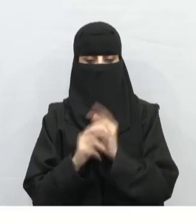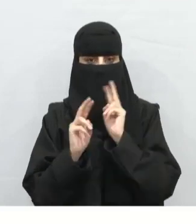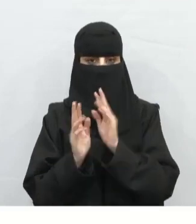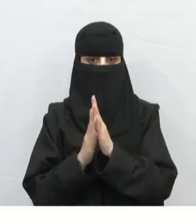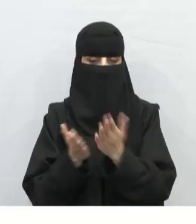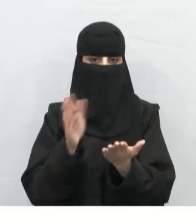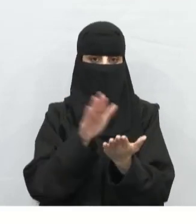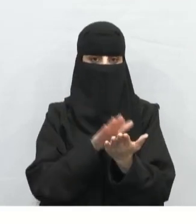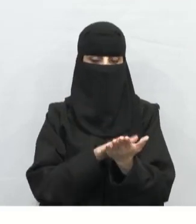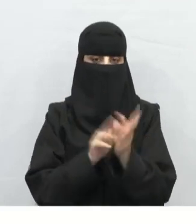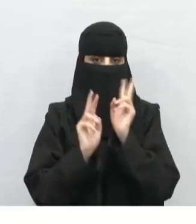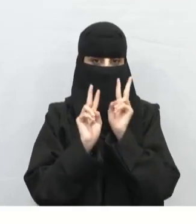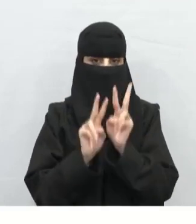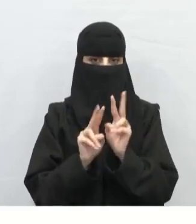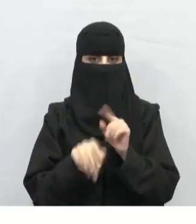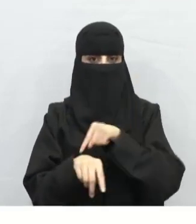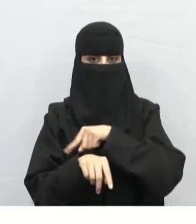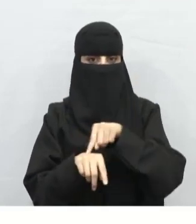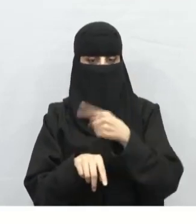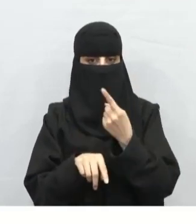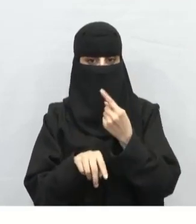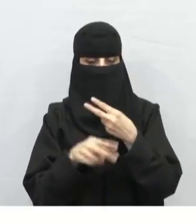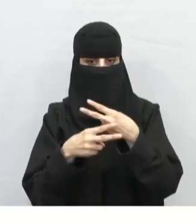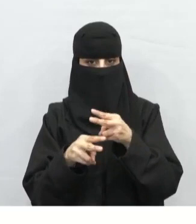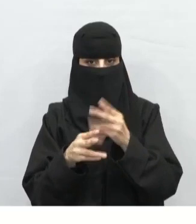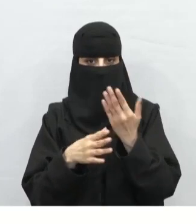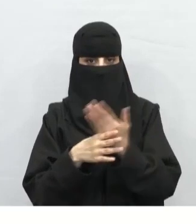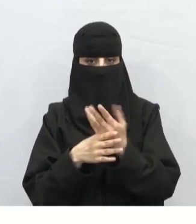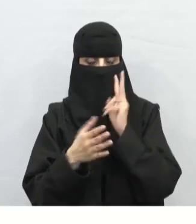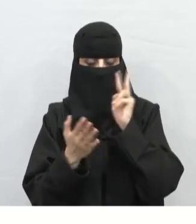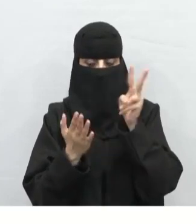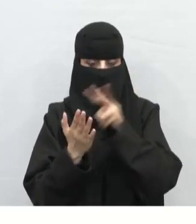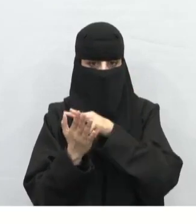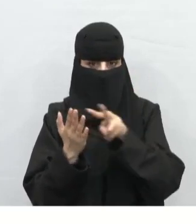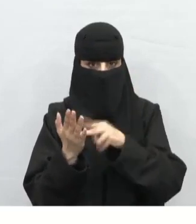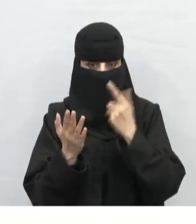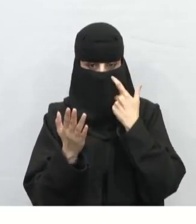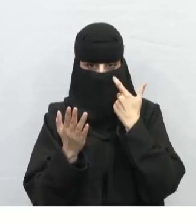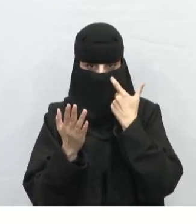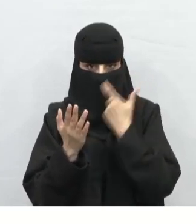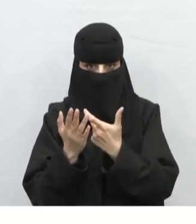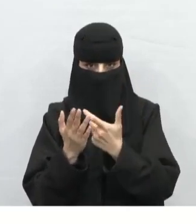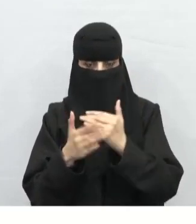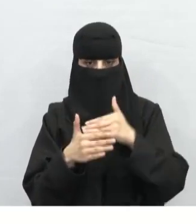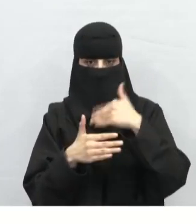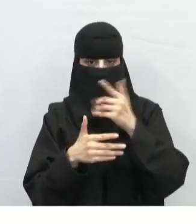وايضا ساعطيكم دقيقه واحده واقراوا بتركيز